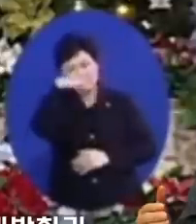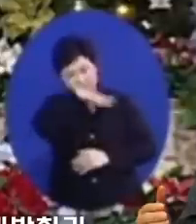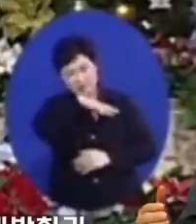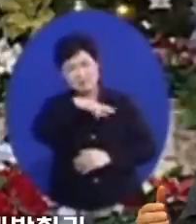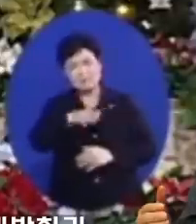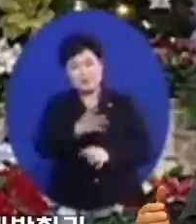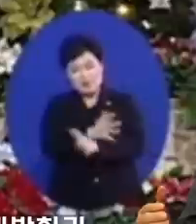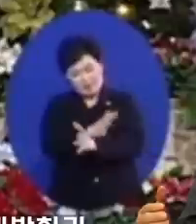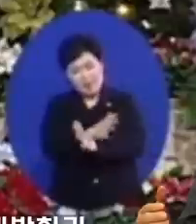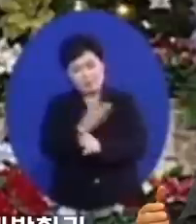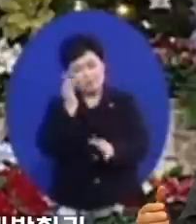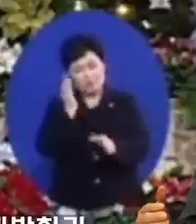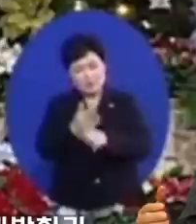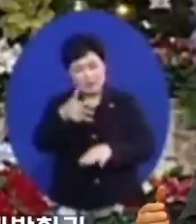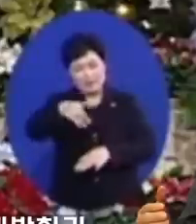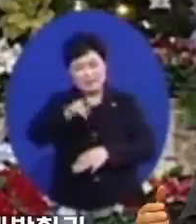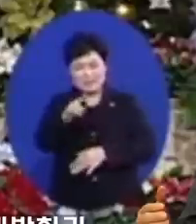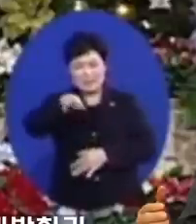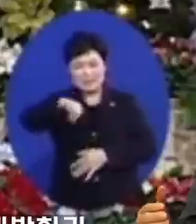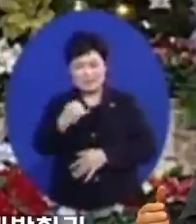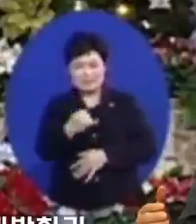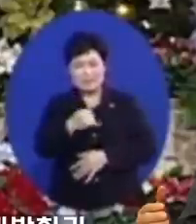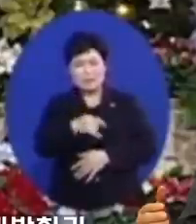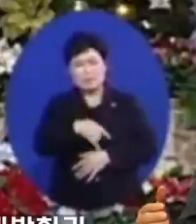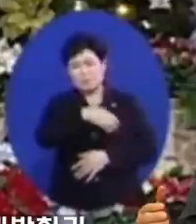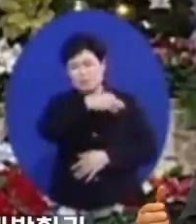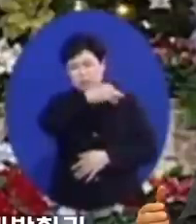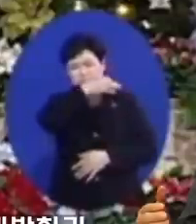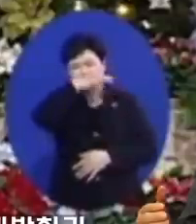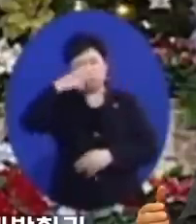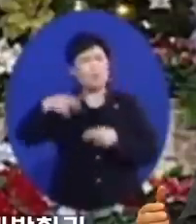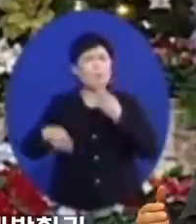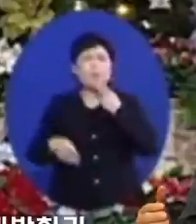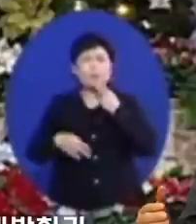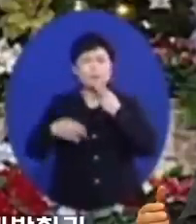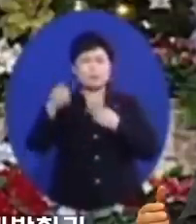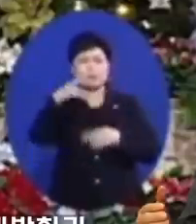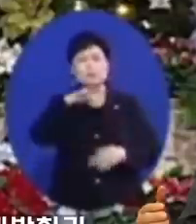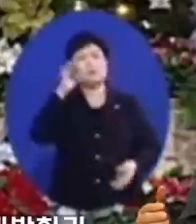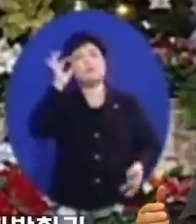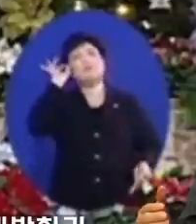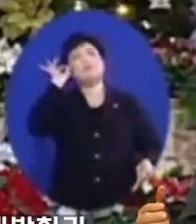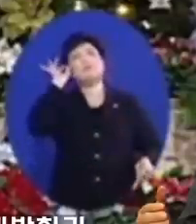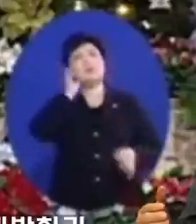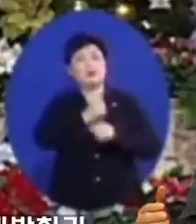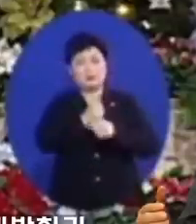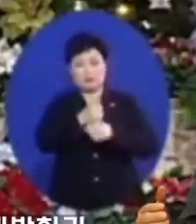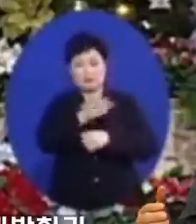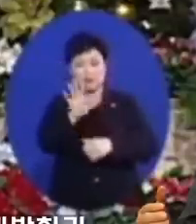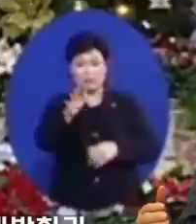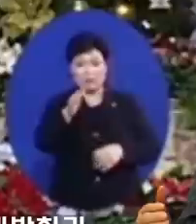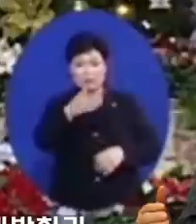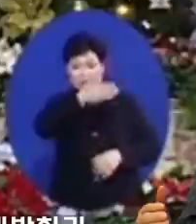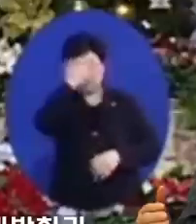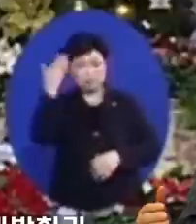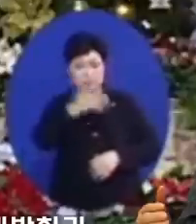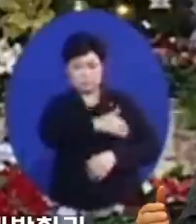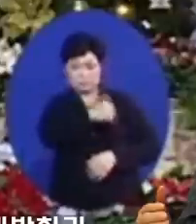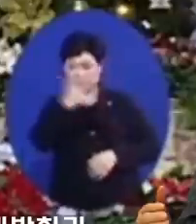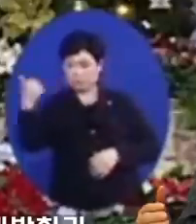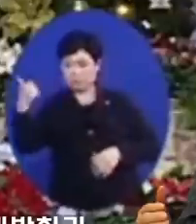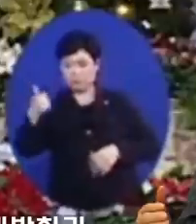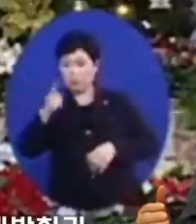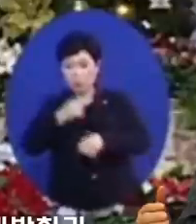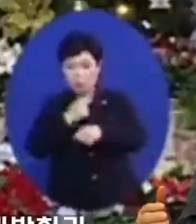있었습니다. 그러나 체스에 별 흥미를 느끼지 못했습니다. 하루는 그가 멍하니 앉아있는데 지나가는 청년이 무심코, 할아버지